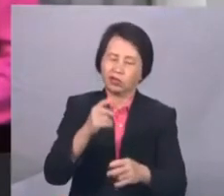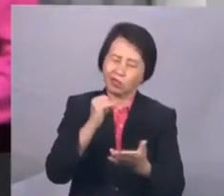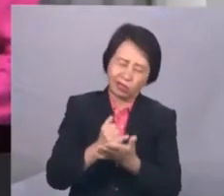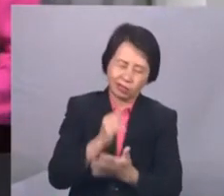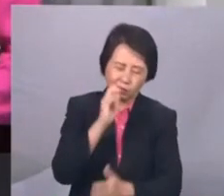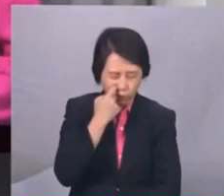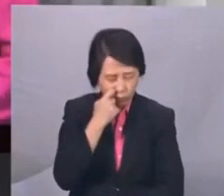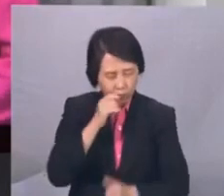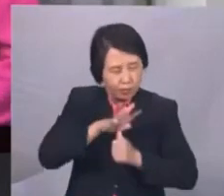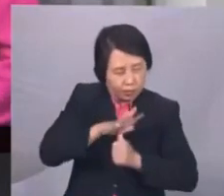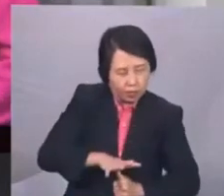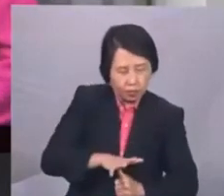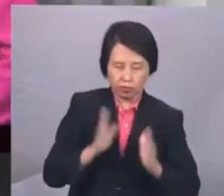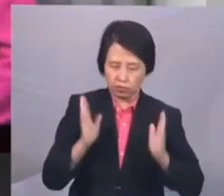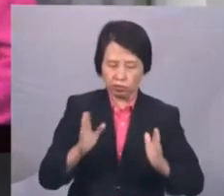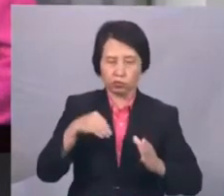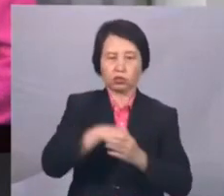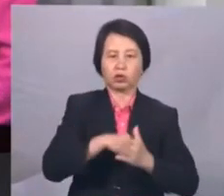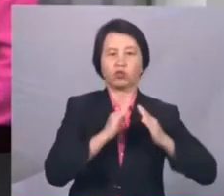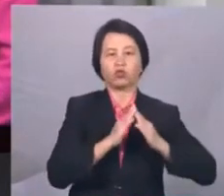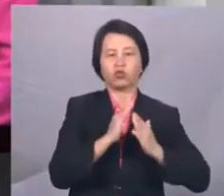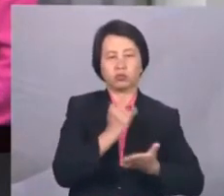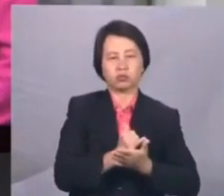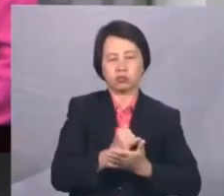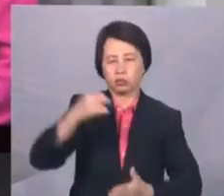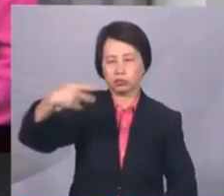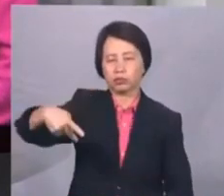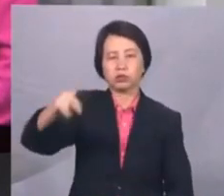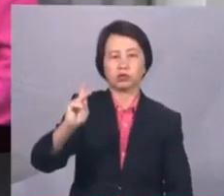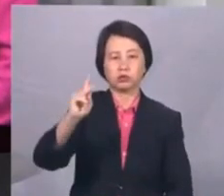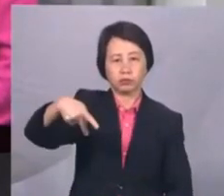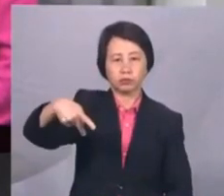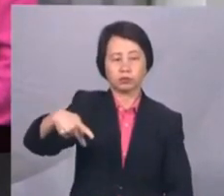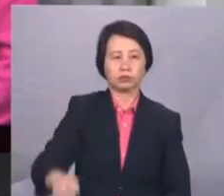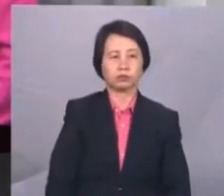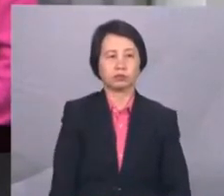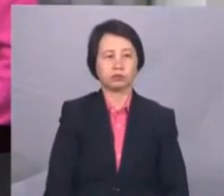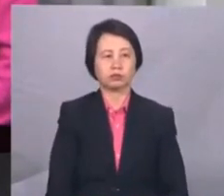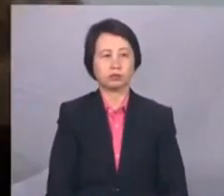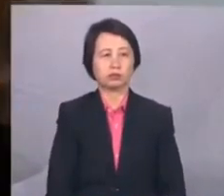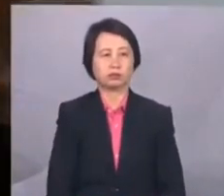dan tekanan sepanjang tempoh penguatkuasaan perintah berkenaan